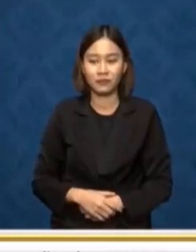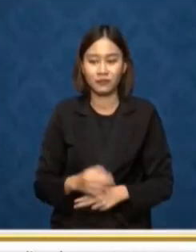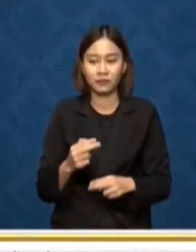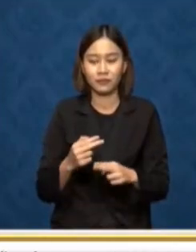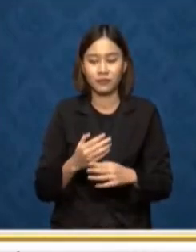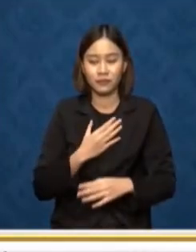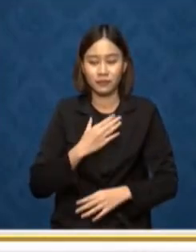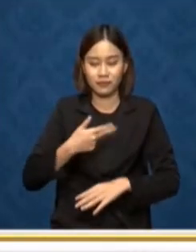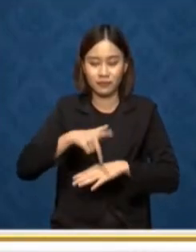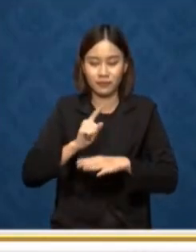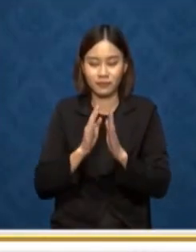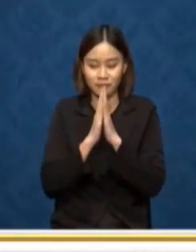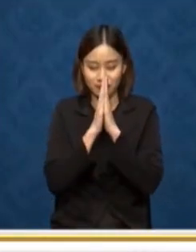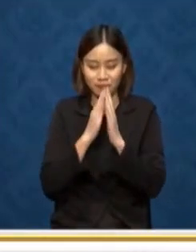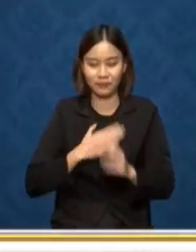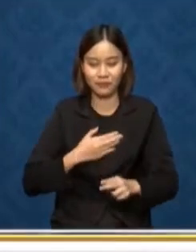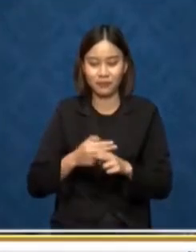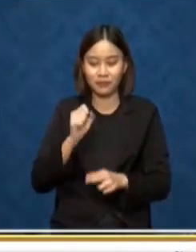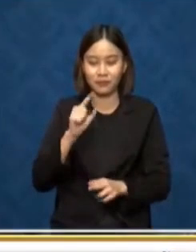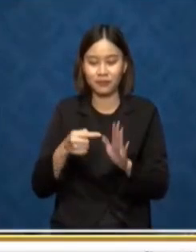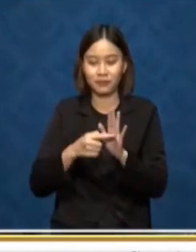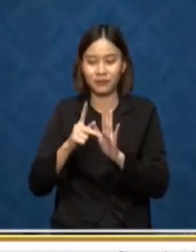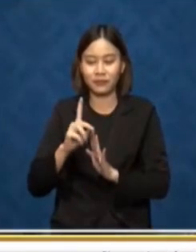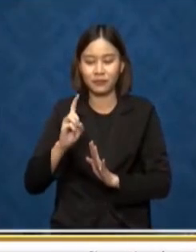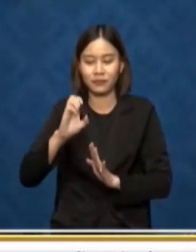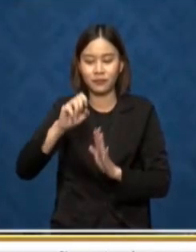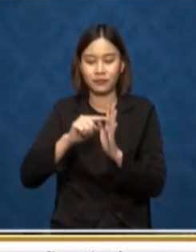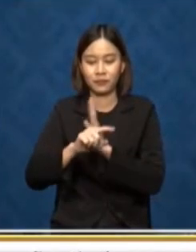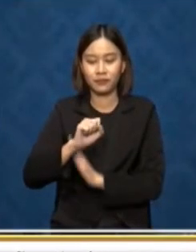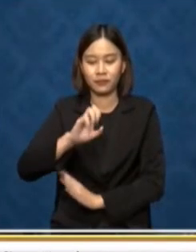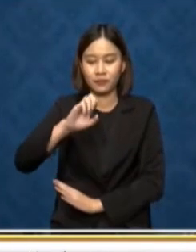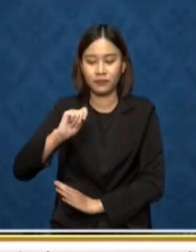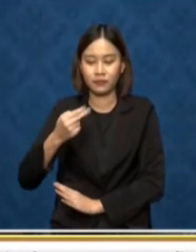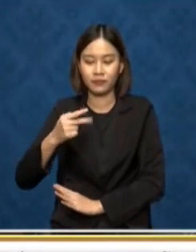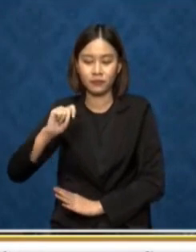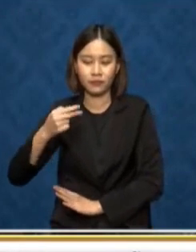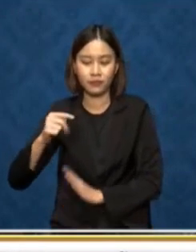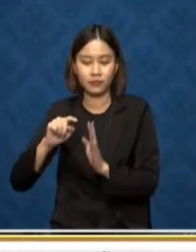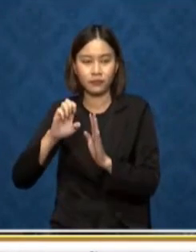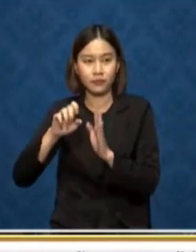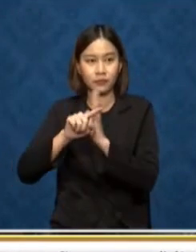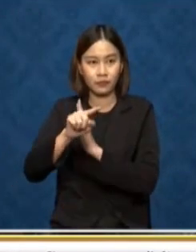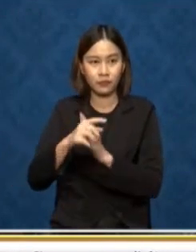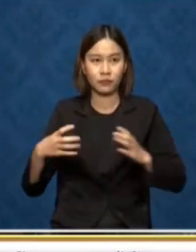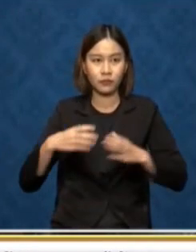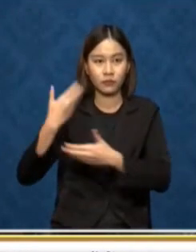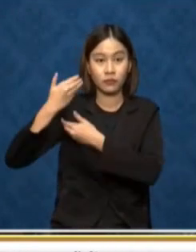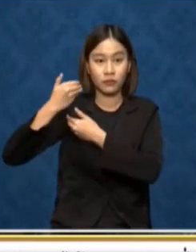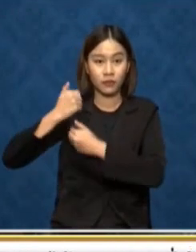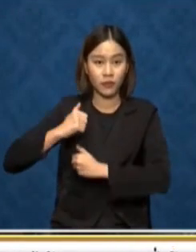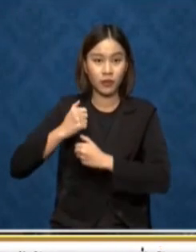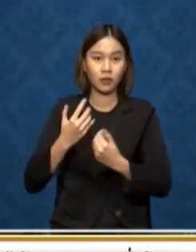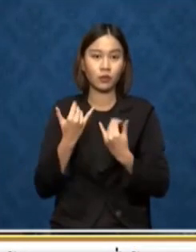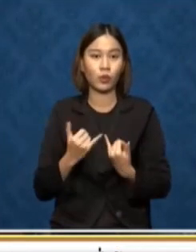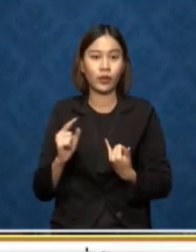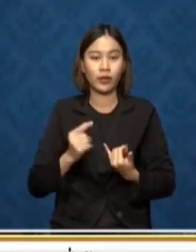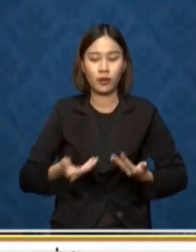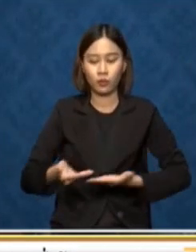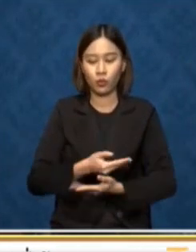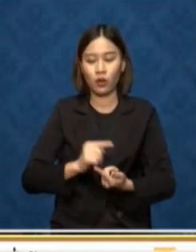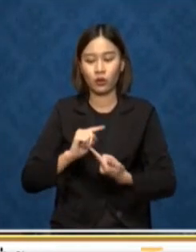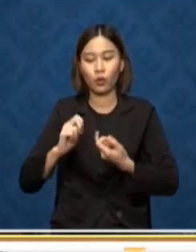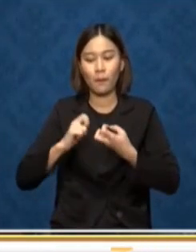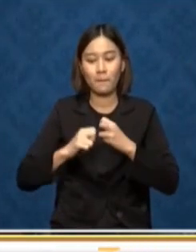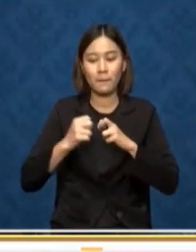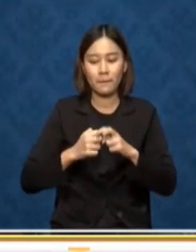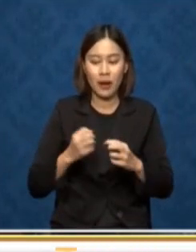เรียนท่านประทานสภาธิครพ์ ผมศักษิขาวทอง สมาชิสภาพุทธนราศรรณ จหวดสงขา พักปชาทิปัรวัี้ครัผมขอหารอถงค